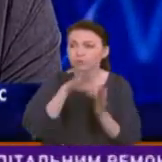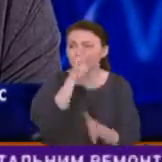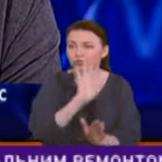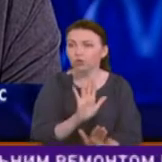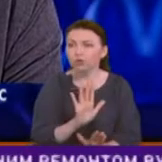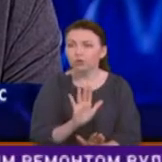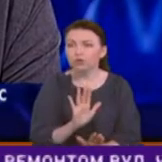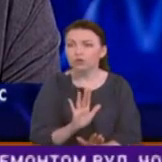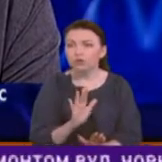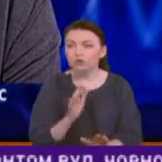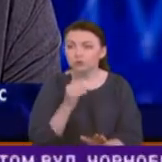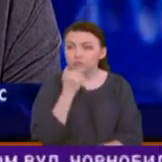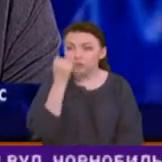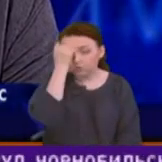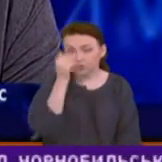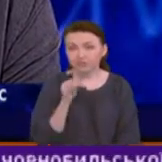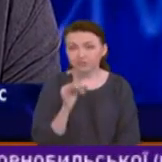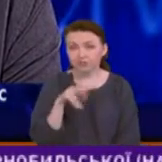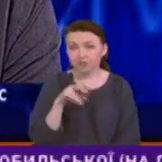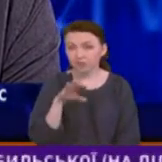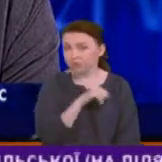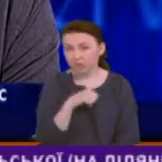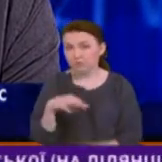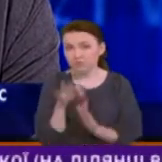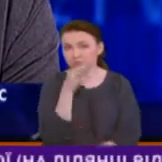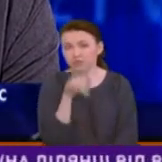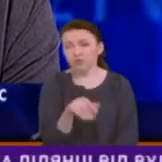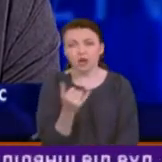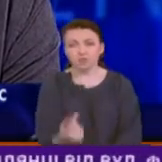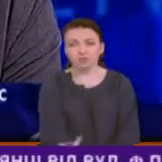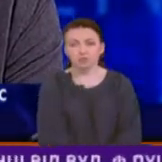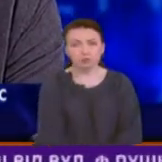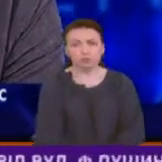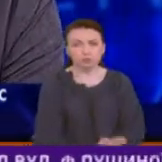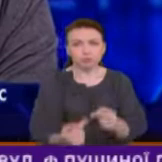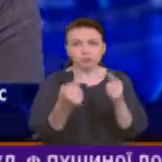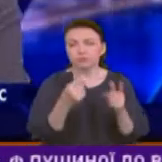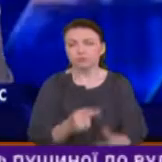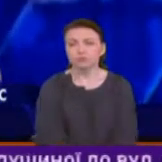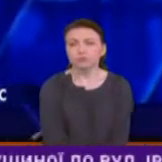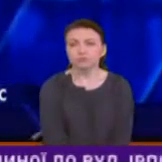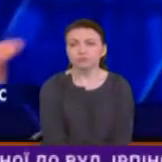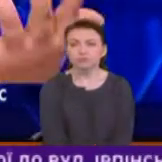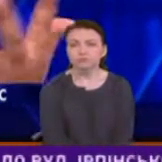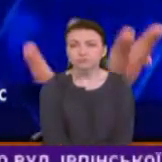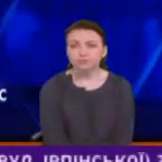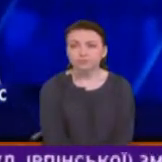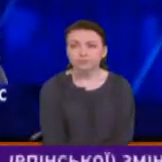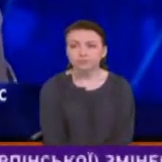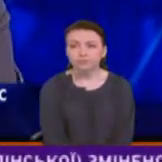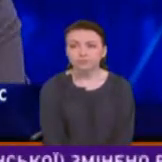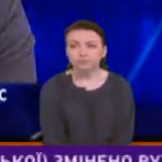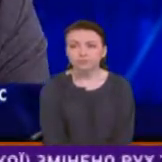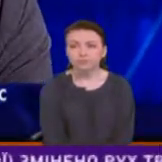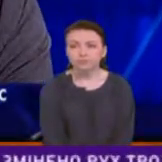тільки завдяки, звичайно, Патріарху Філарету, його позиції. От такий абсолютно безкомпромісній Епіфаній зараз приятель. Але і тоді була